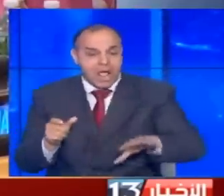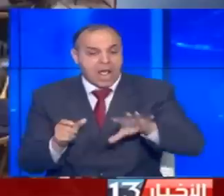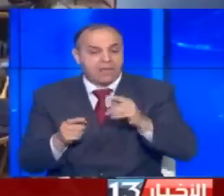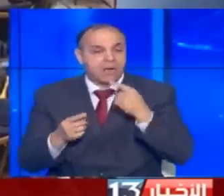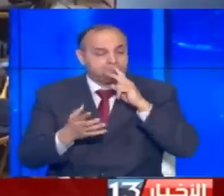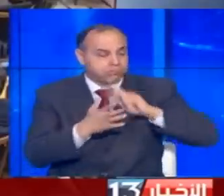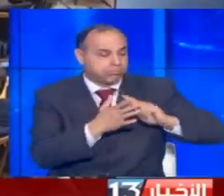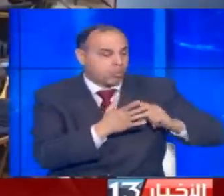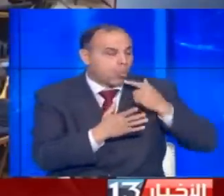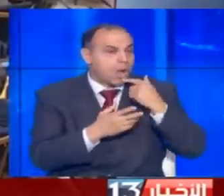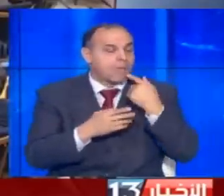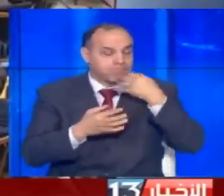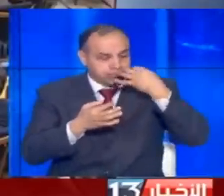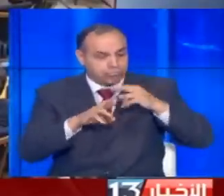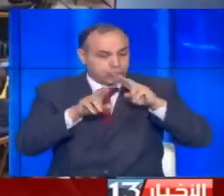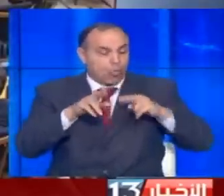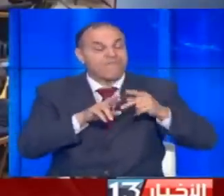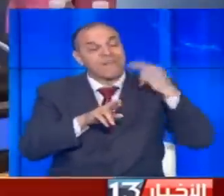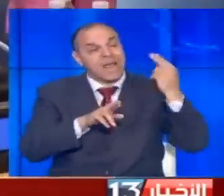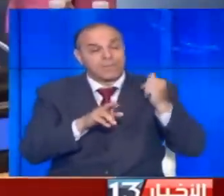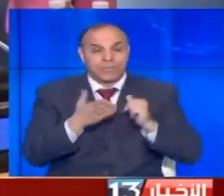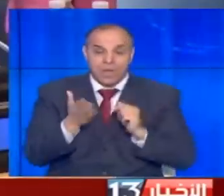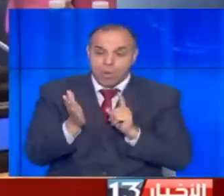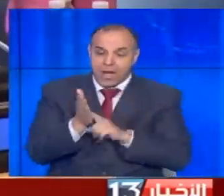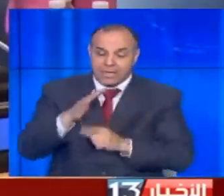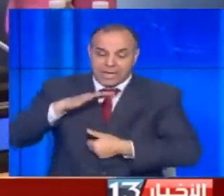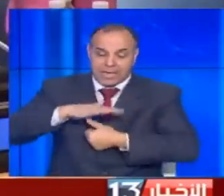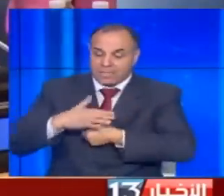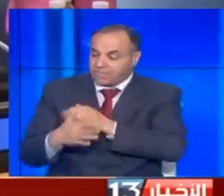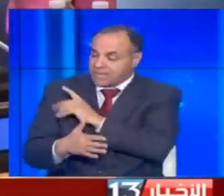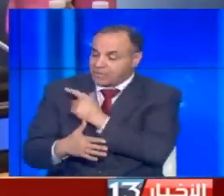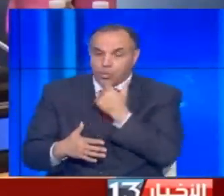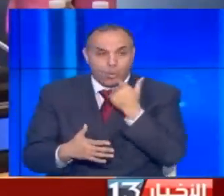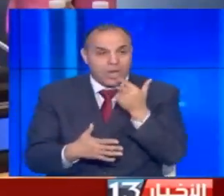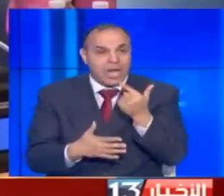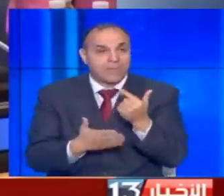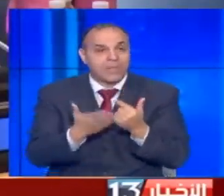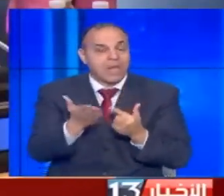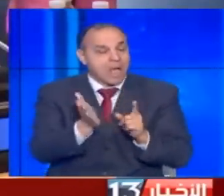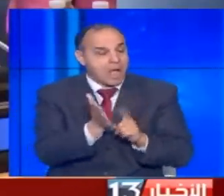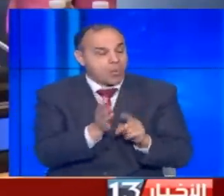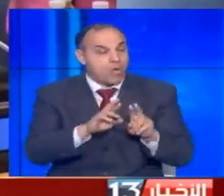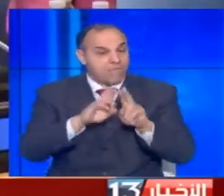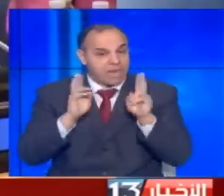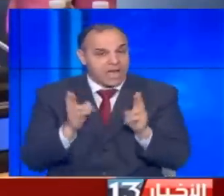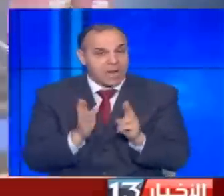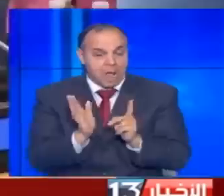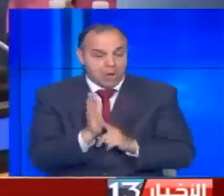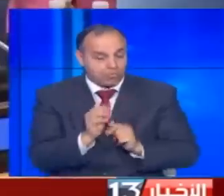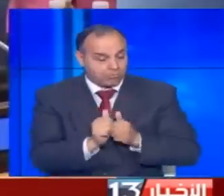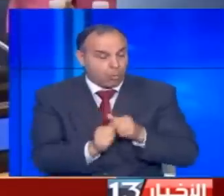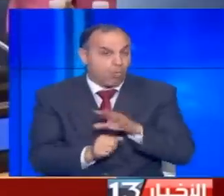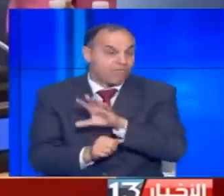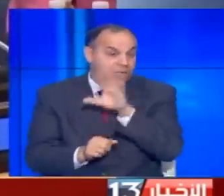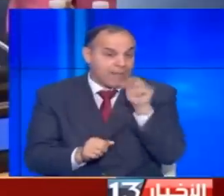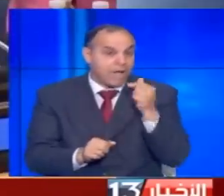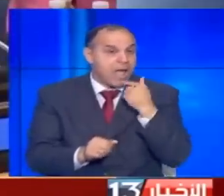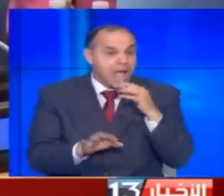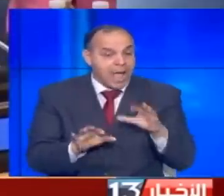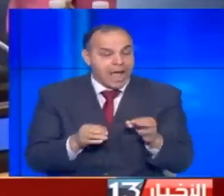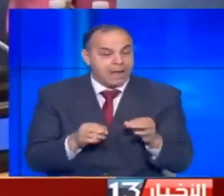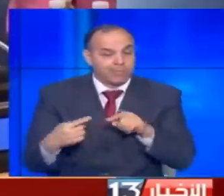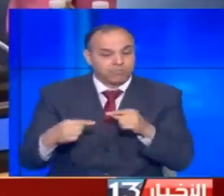الاتفاقيات والمعاهدات الدوليه واكد الرئيس الفلسطيني التزامه بالقانون الدولي والشرعيه الدوليه في حل